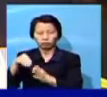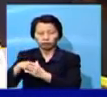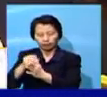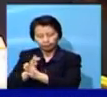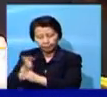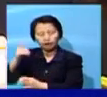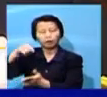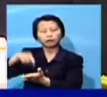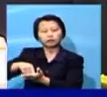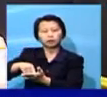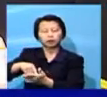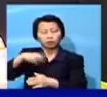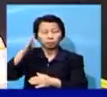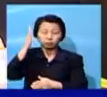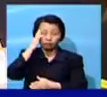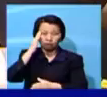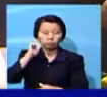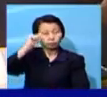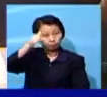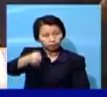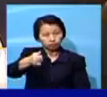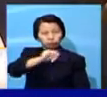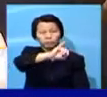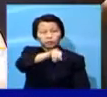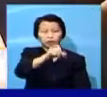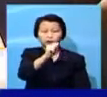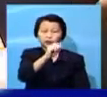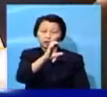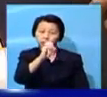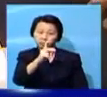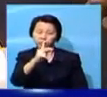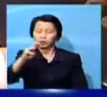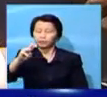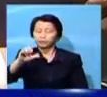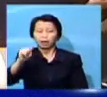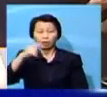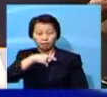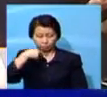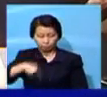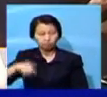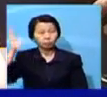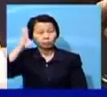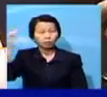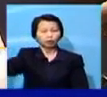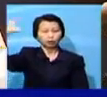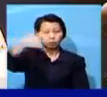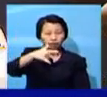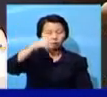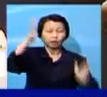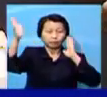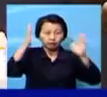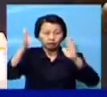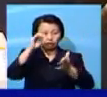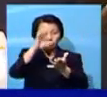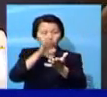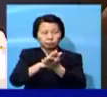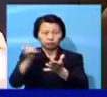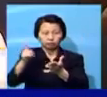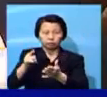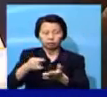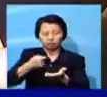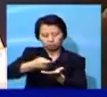lebih-lebih lagi kita tahu insya-allah besok jackma daripada Alibaba akan datang ke Malaysia dan kita percaya beberapa perjanjian akan